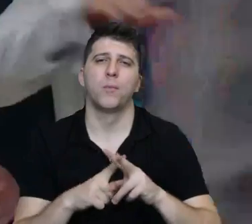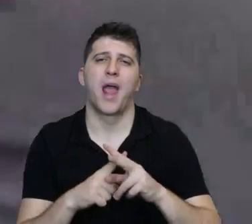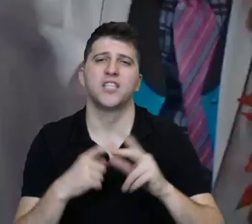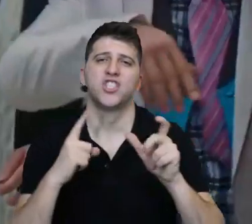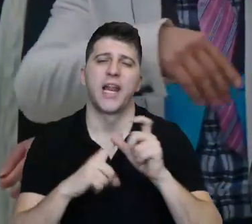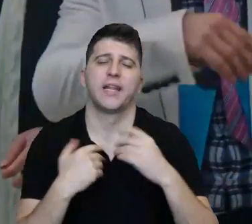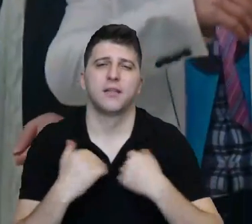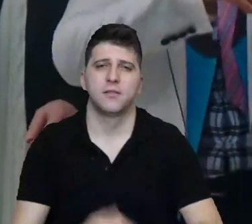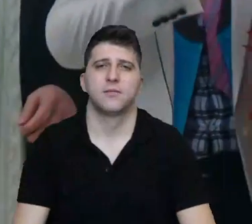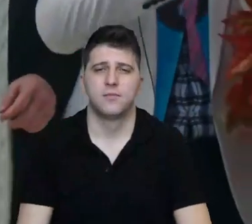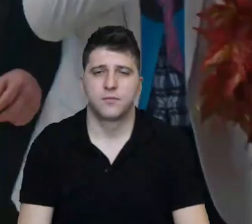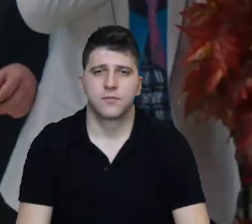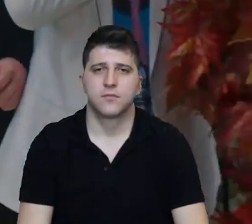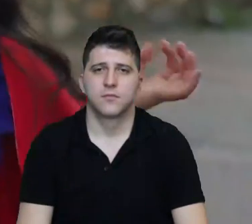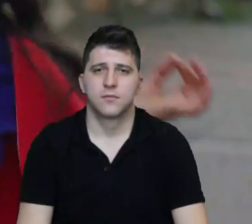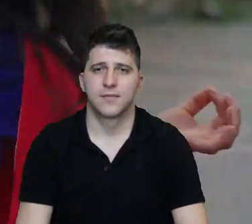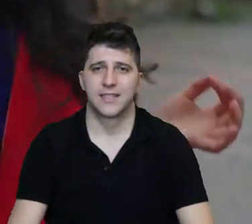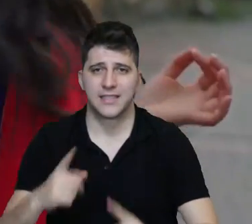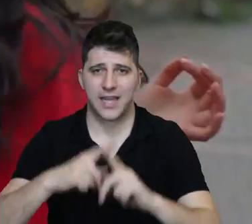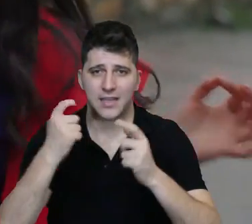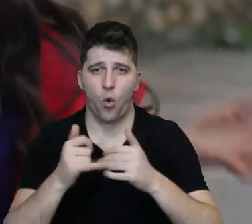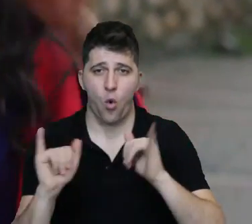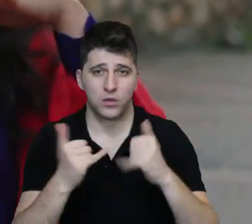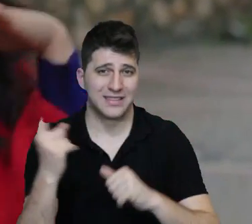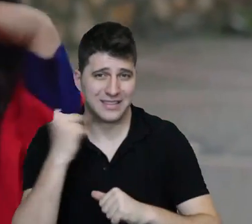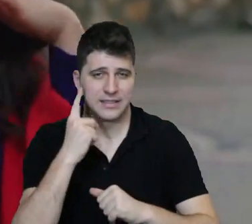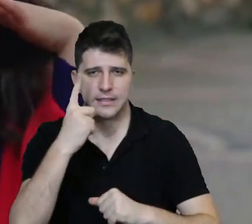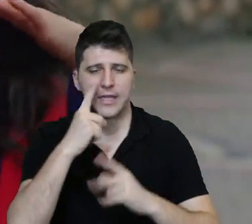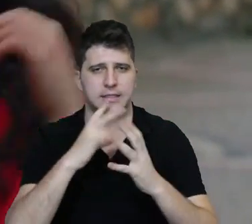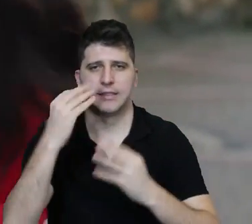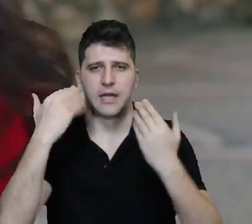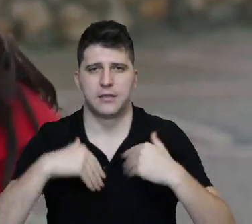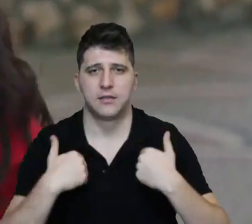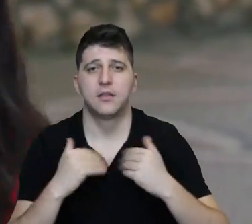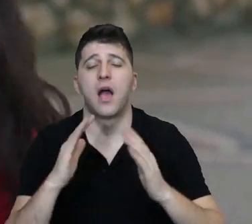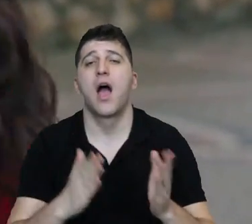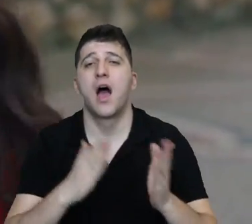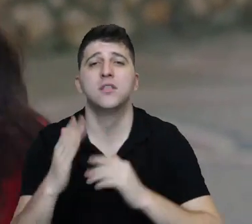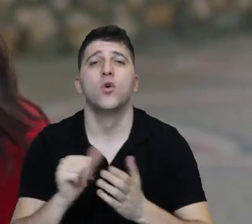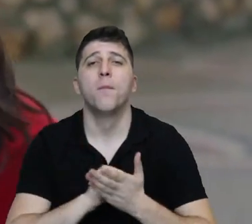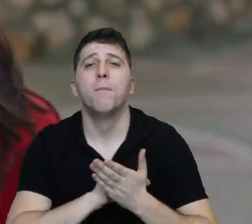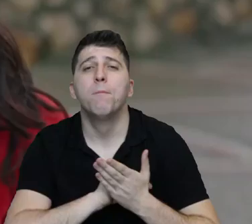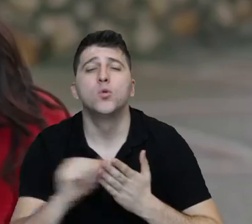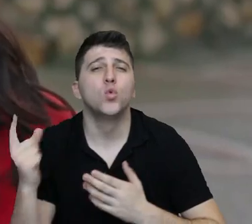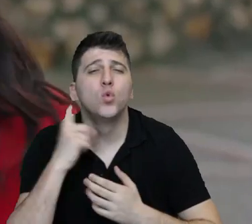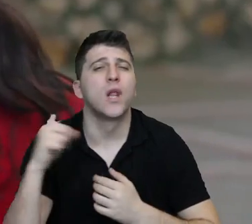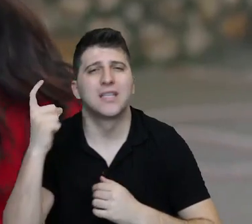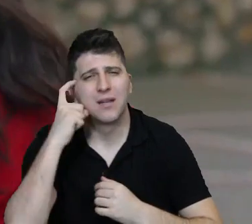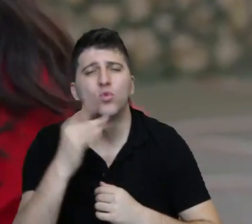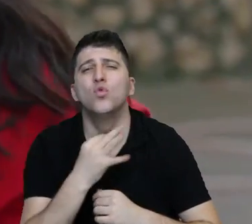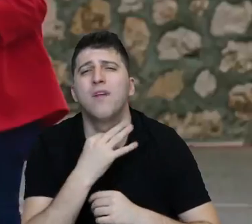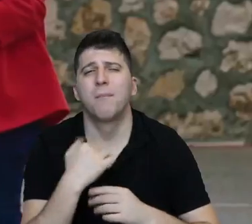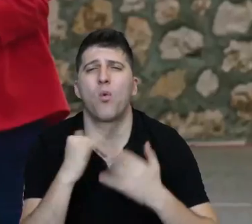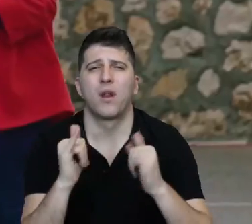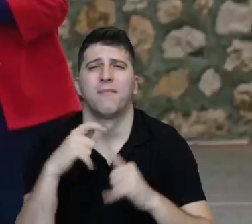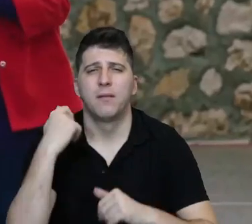Çelik. Asil Oralların yanına koştu. Taraklı'da oyuncu potansiyeli olan tek insan. Ayrıca bütün ünlüleri de tanırım. Ne olur beni